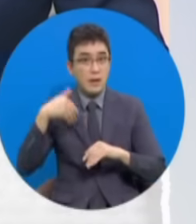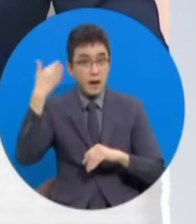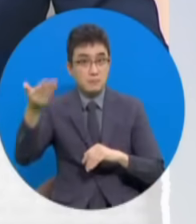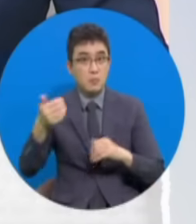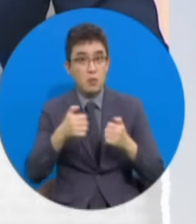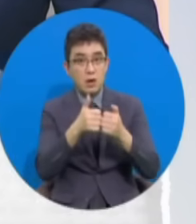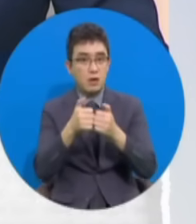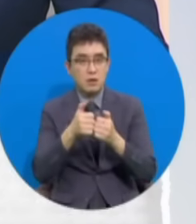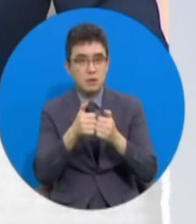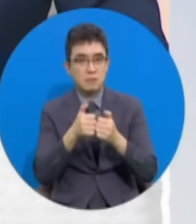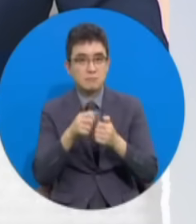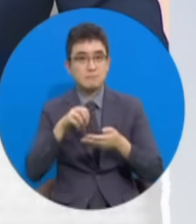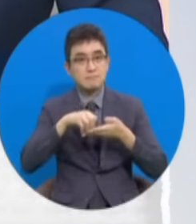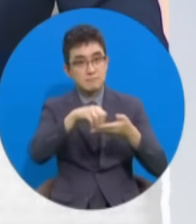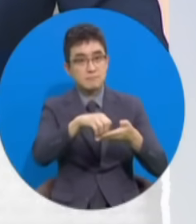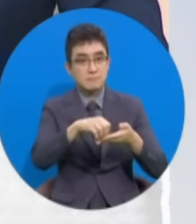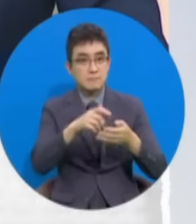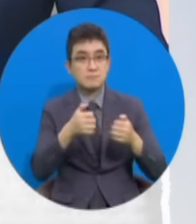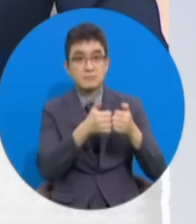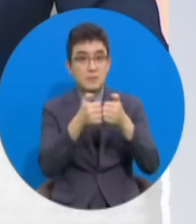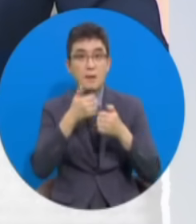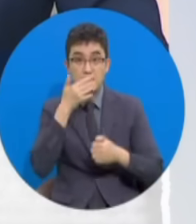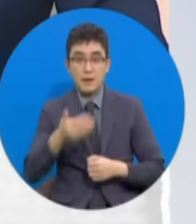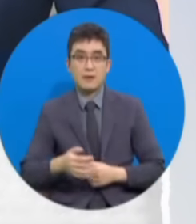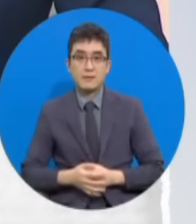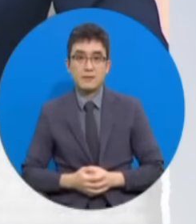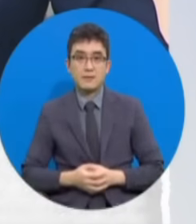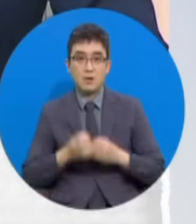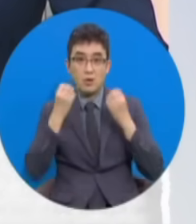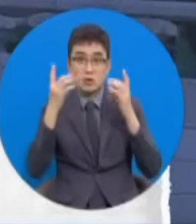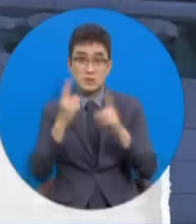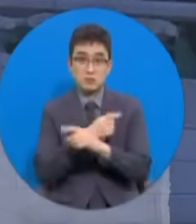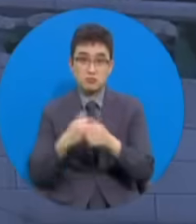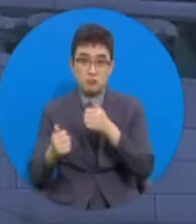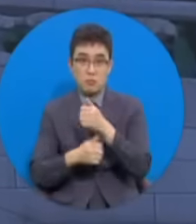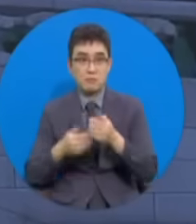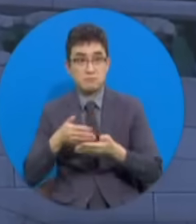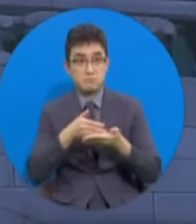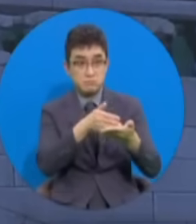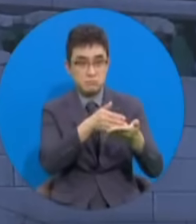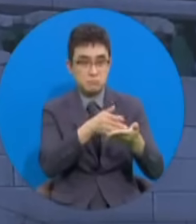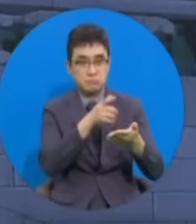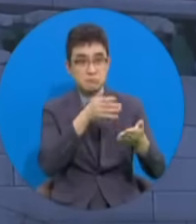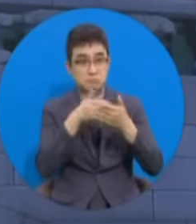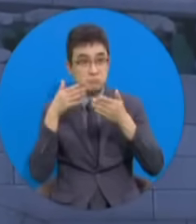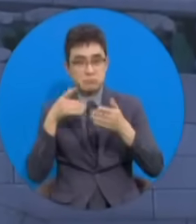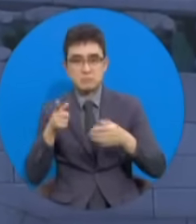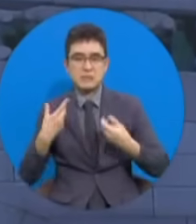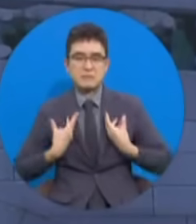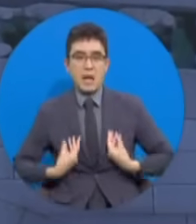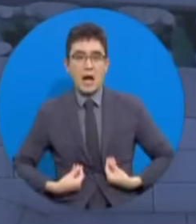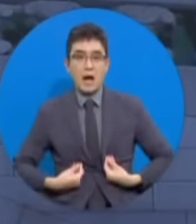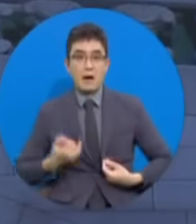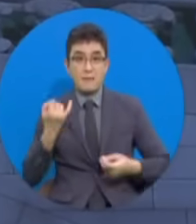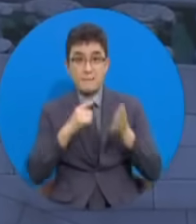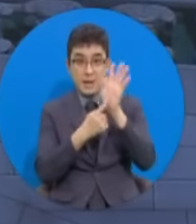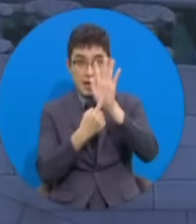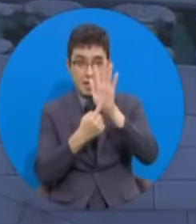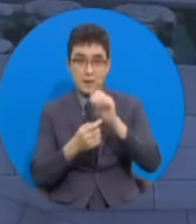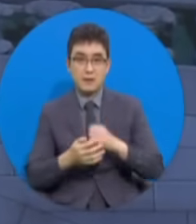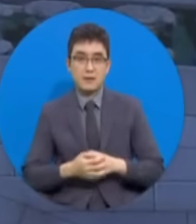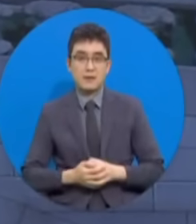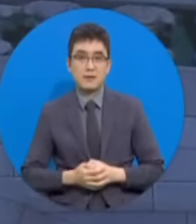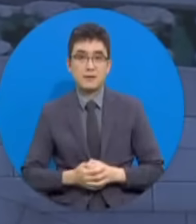충분히 검토가 가능하다. 저는 그렇게 보고 있습니다. 예, 혁신위가 반응을 했는데 대단히 실망스럽다라는 입장을 냈습니다. 그런데